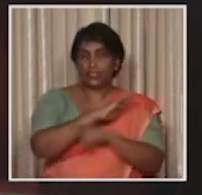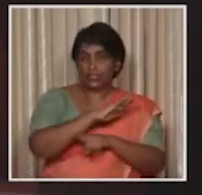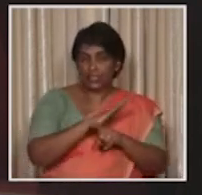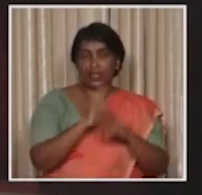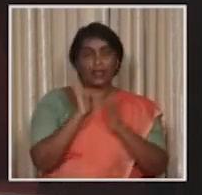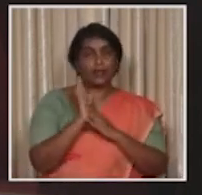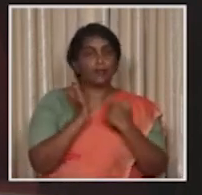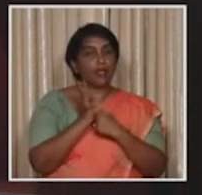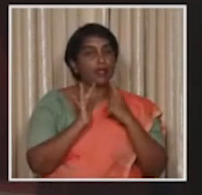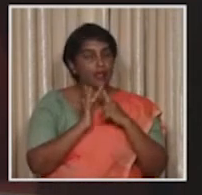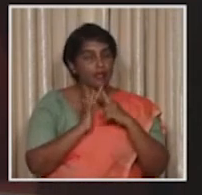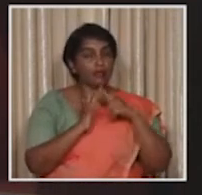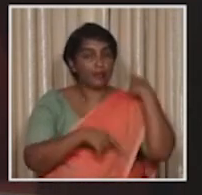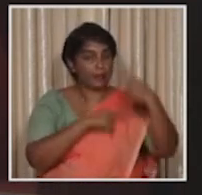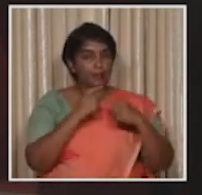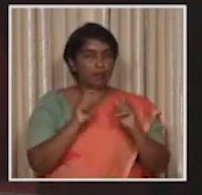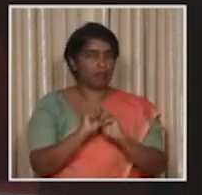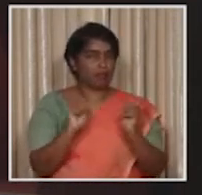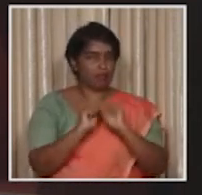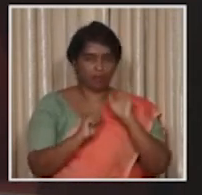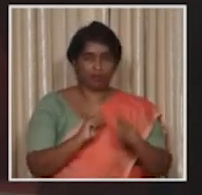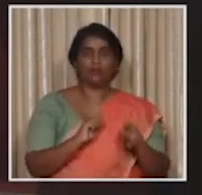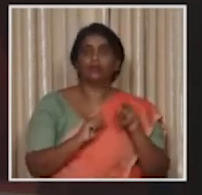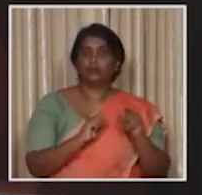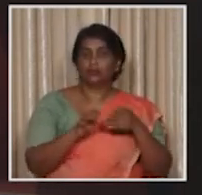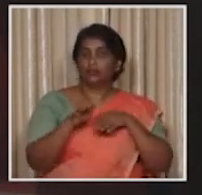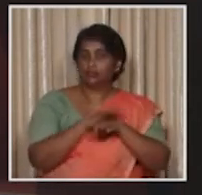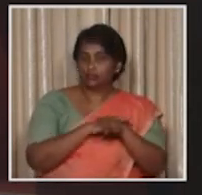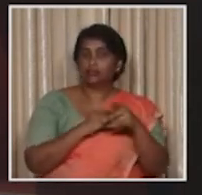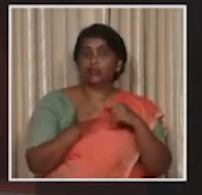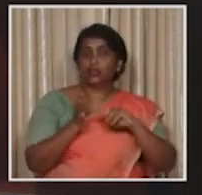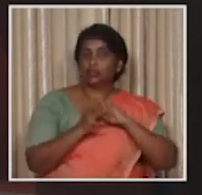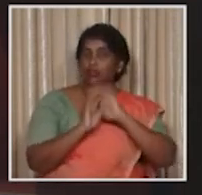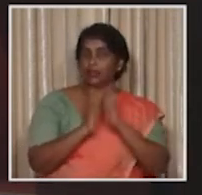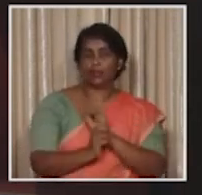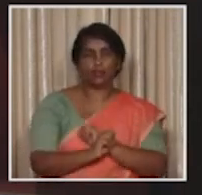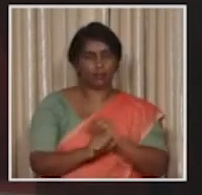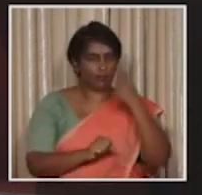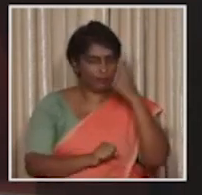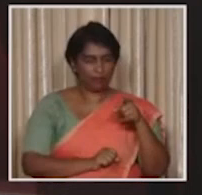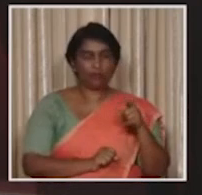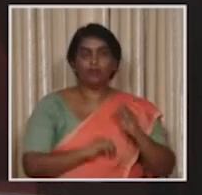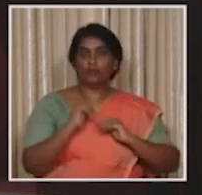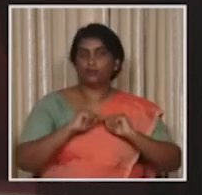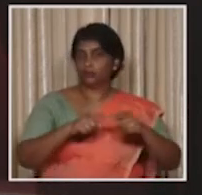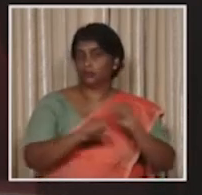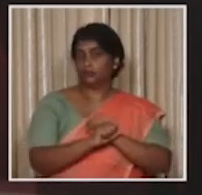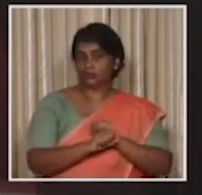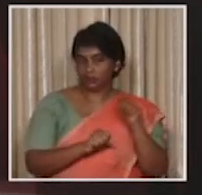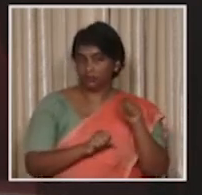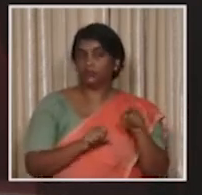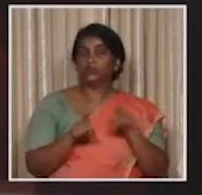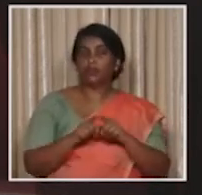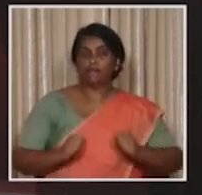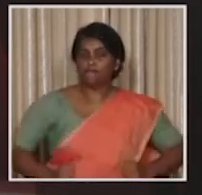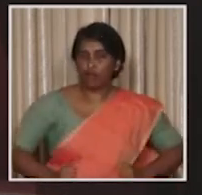ස්කෑන් යන්ත්‍ර අකර්මණ්‍ය වීම, PET ස්කෑන් යන්ත්‍ර සඳහා අවශ්‍ය උපාංග නොමැතිවීම තුළින් ක්‍රියාත්මක නොවීම සහ